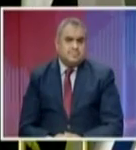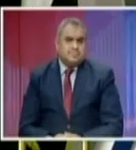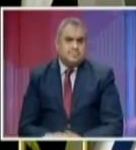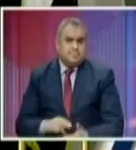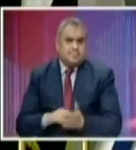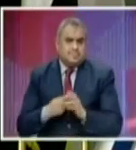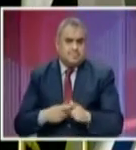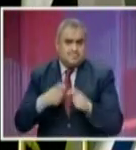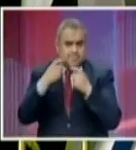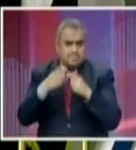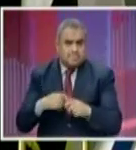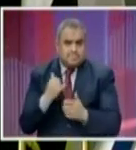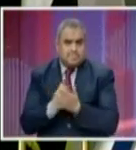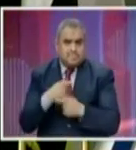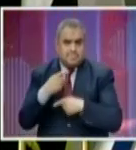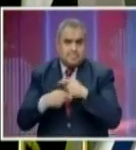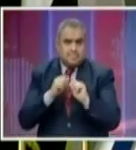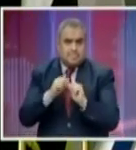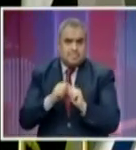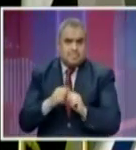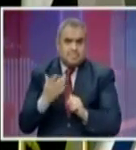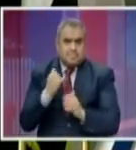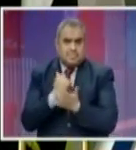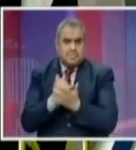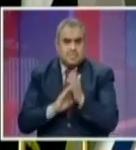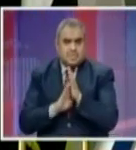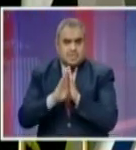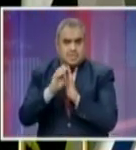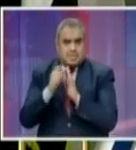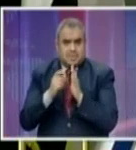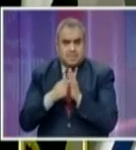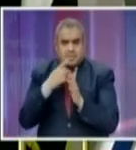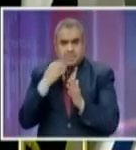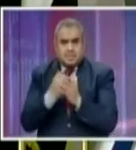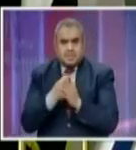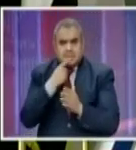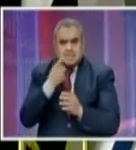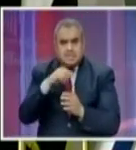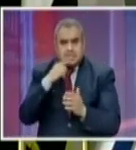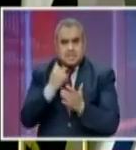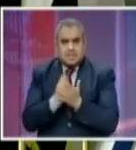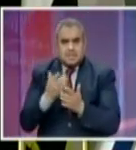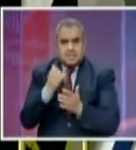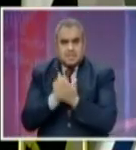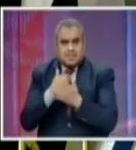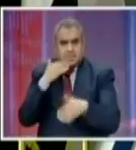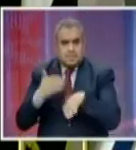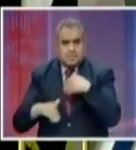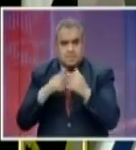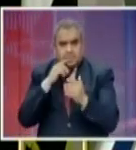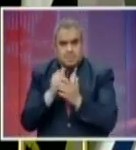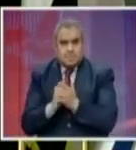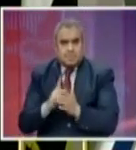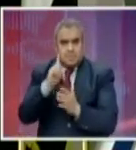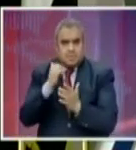عاملين افتح كتب تاريخ ويا اخي كتاب اهل دولة الان لما كان كنت راب يحفظ